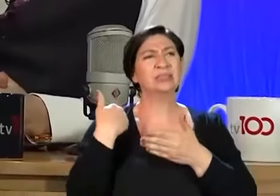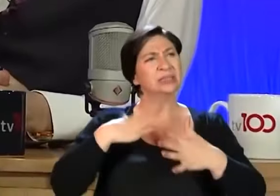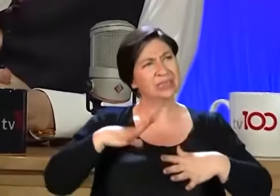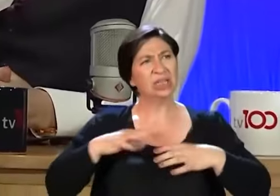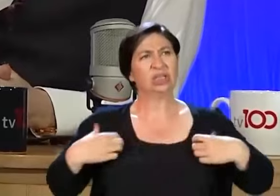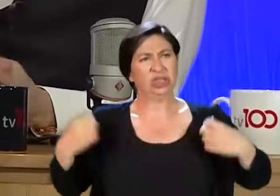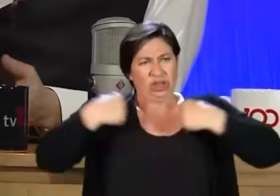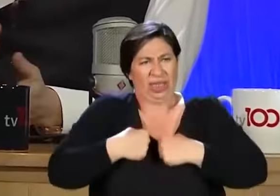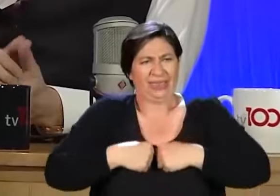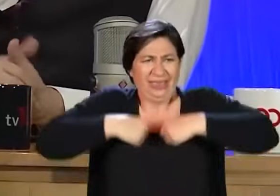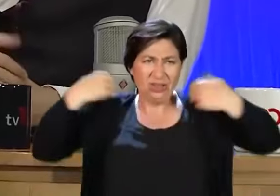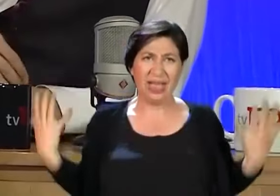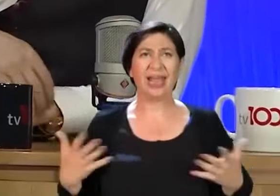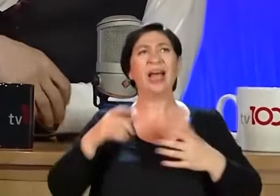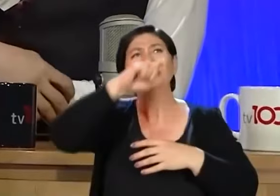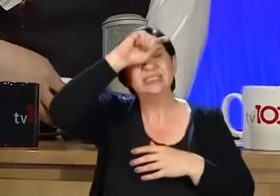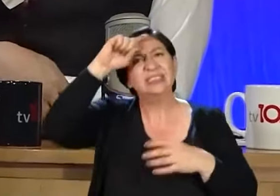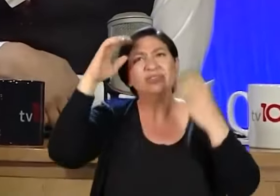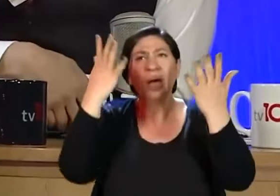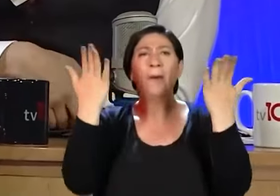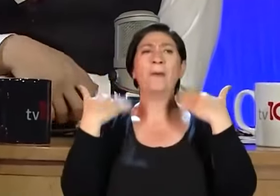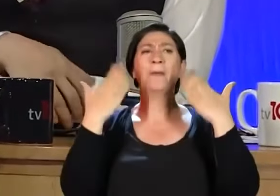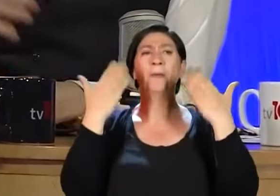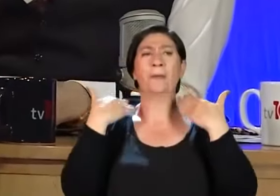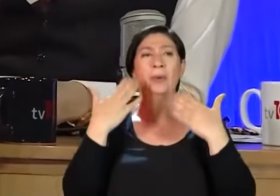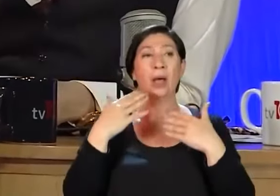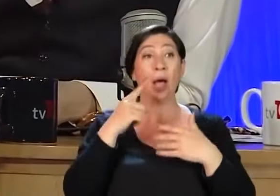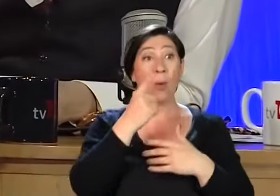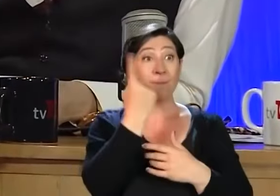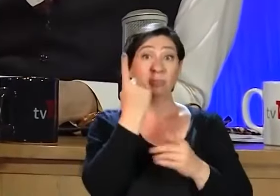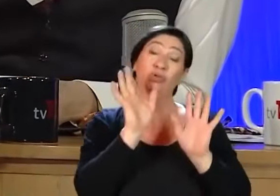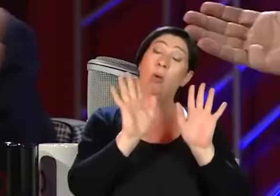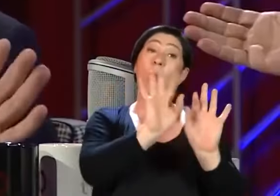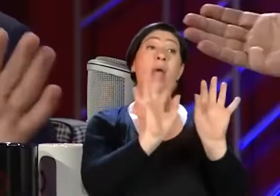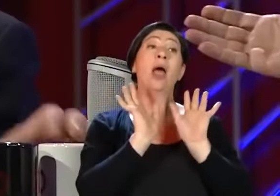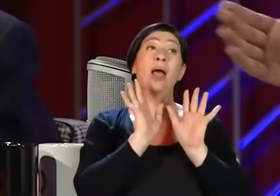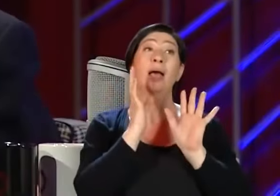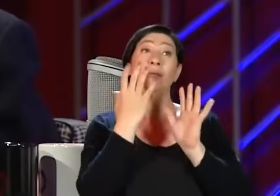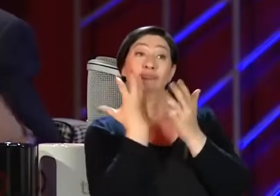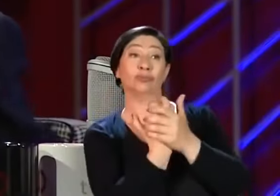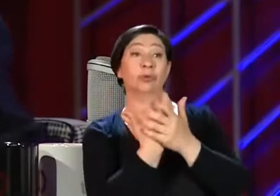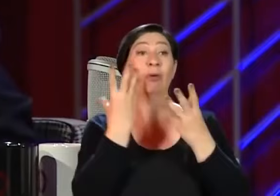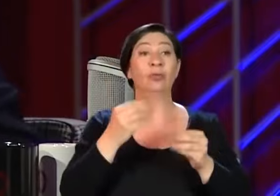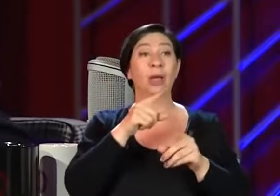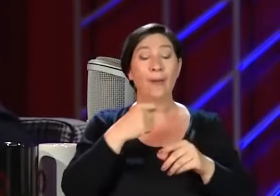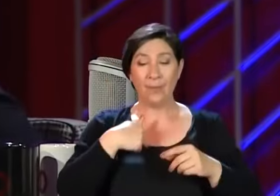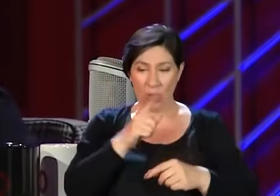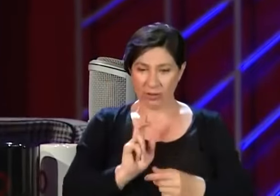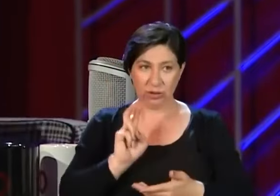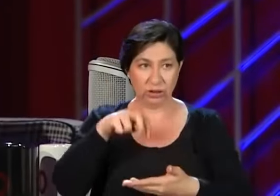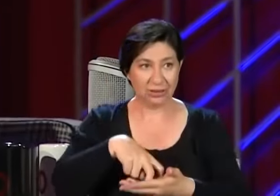ceketinizi çıkarın, hava çok sıcak, zaten terlediniz falan. Ama bu bir sembol. Şuna geleceğim. Yani ben oraya